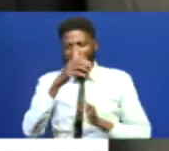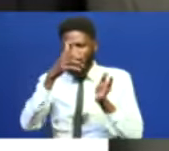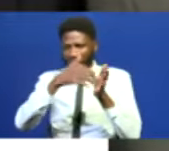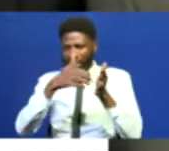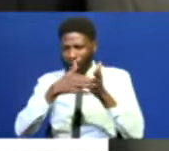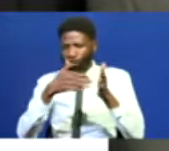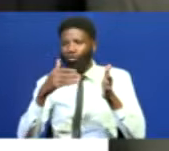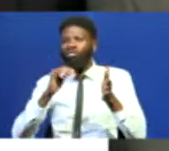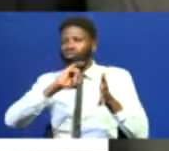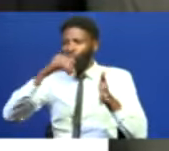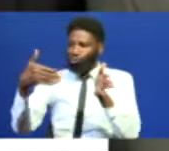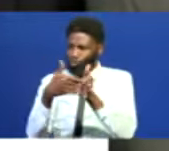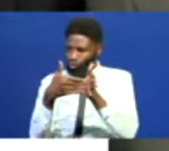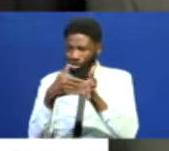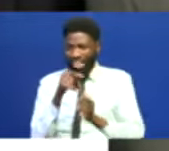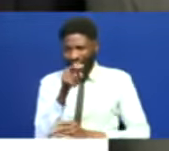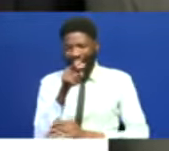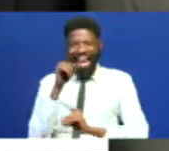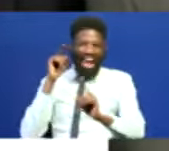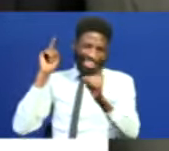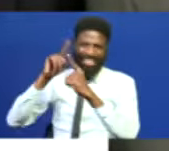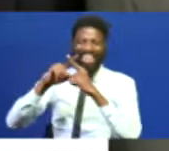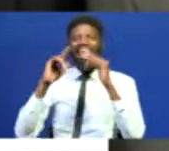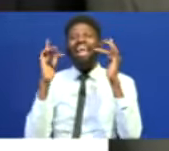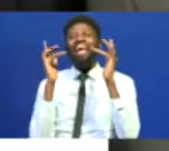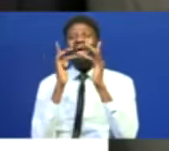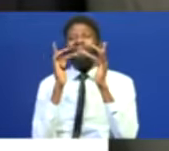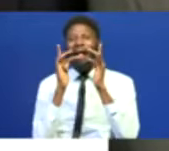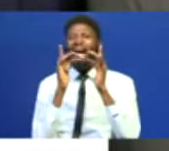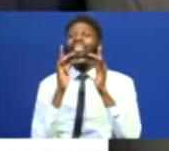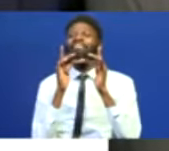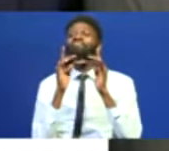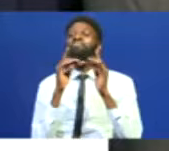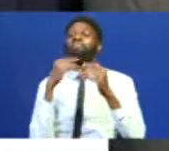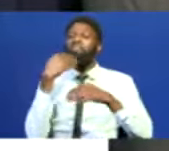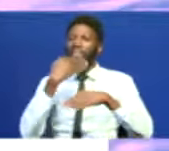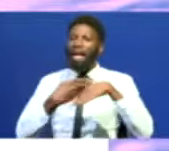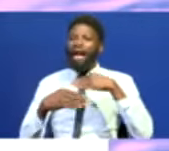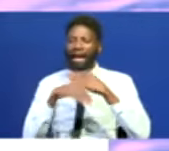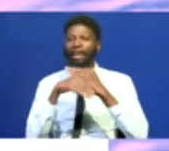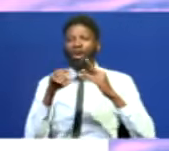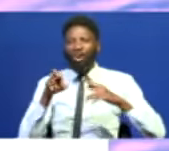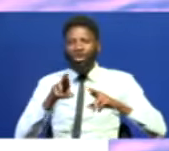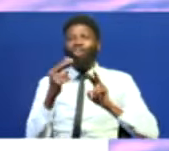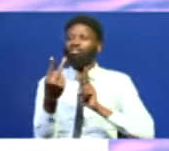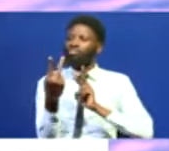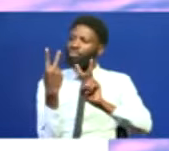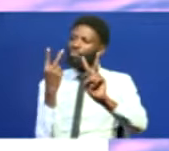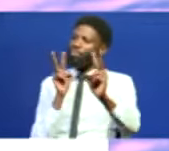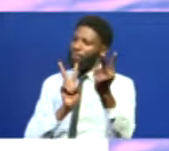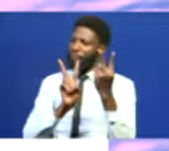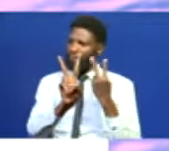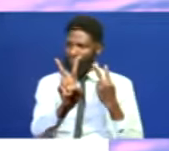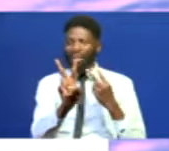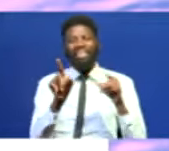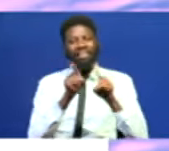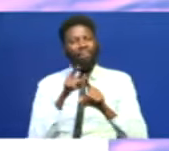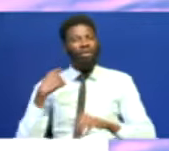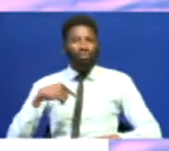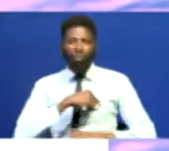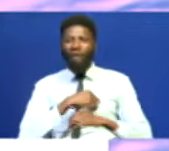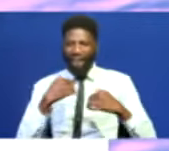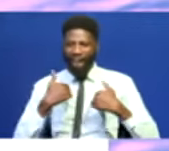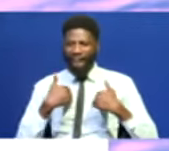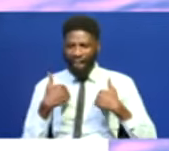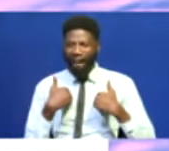Emali. I want to assure you that we now have a facility that will deliver water directly to this Konza